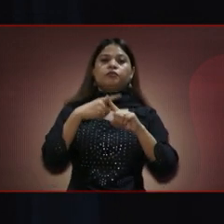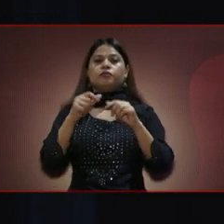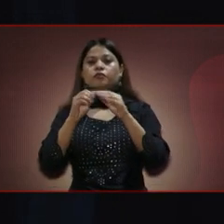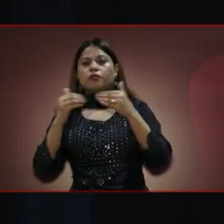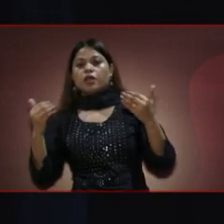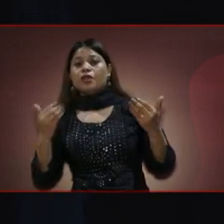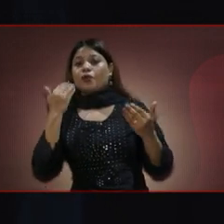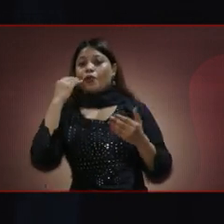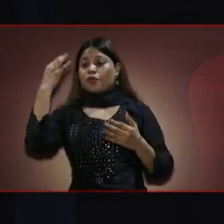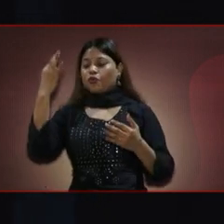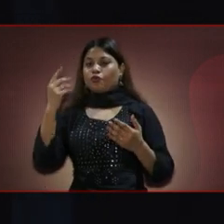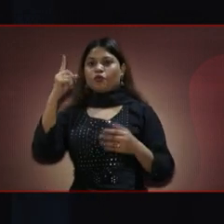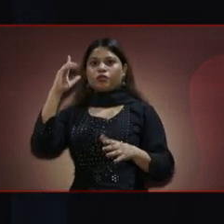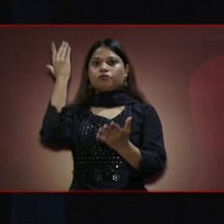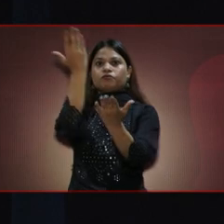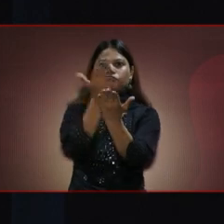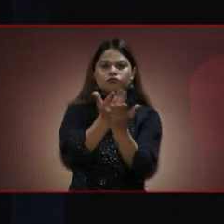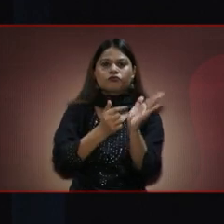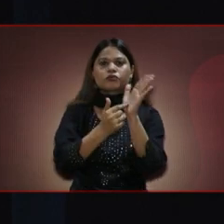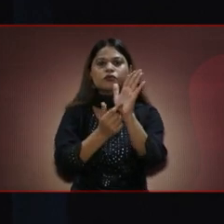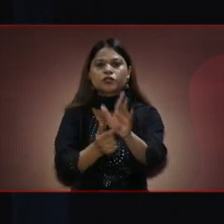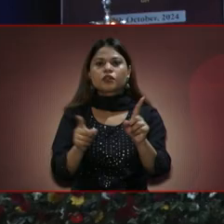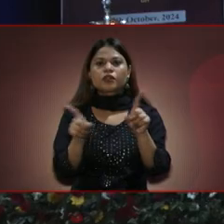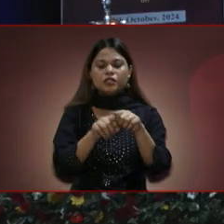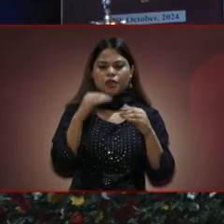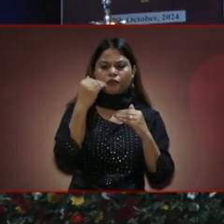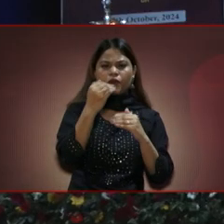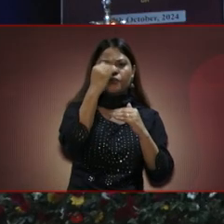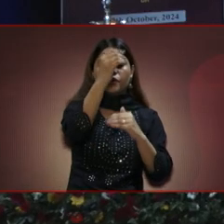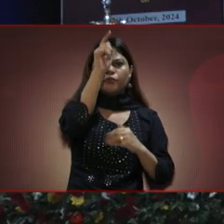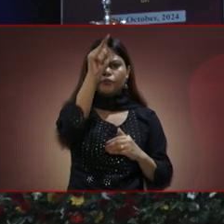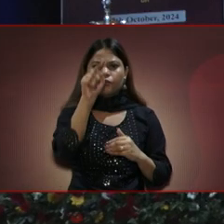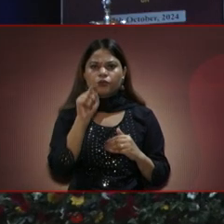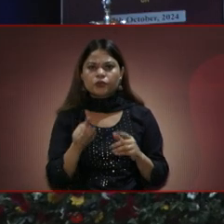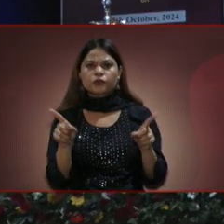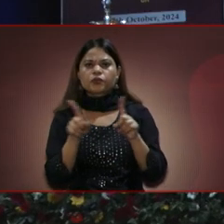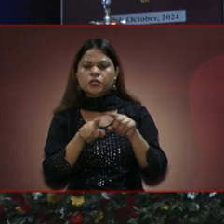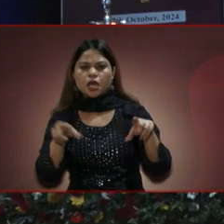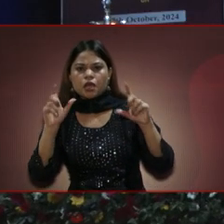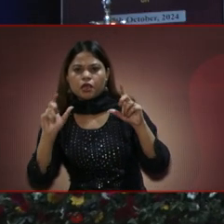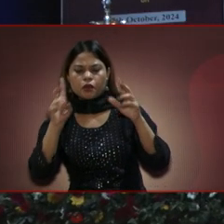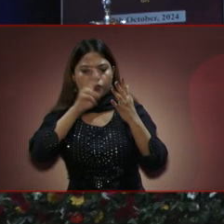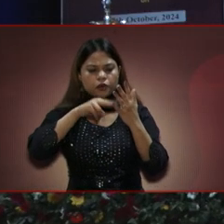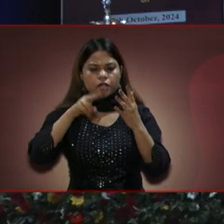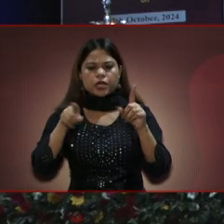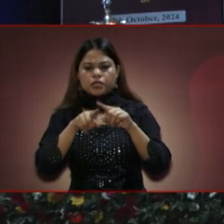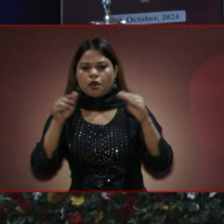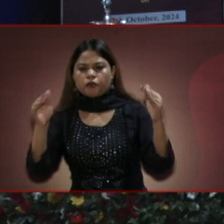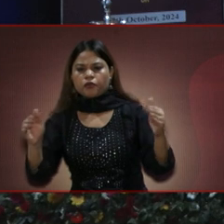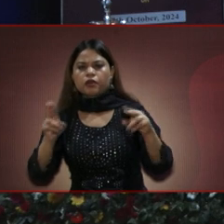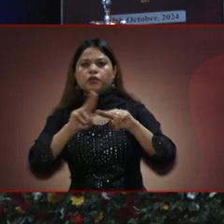प्रारूप आया, उसकी कुछ सीमा को ध्यान में रखते हुए इस बार इसको इंस्टीट्यूशनल फ्रेमवर्क में हम लोगों ने डाला